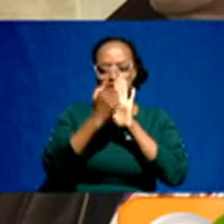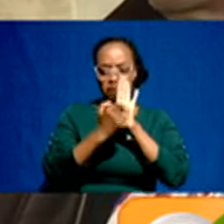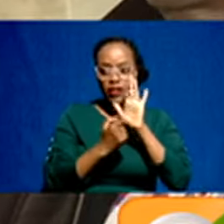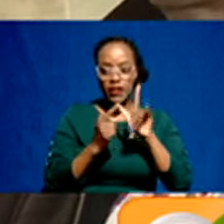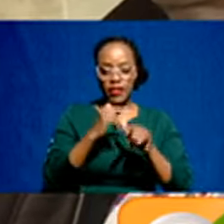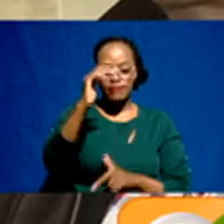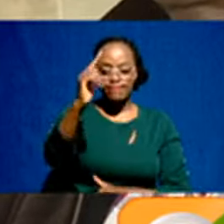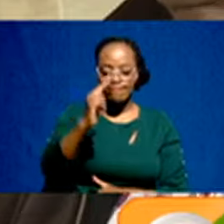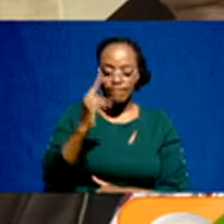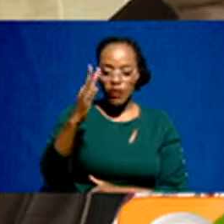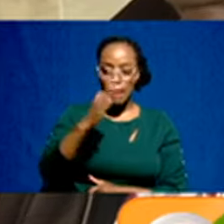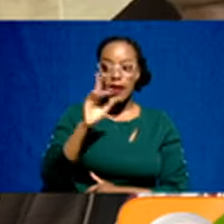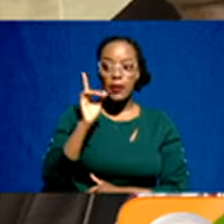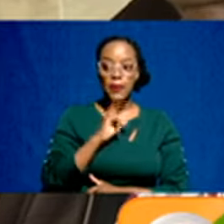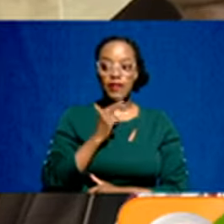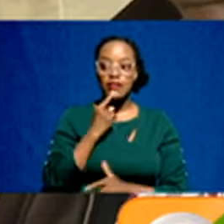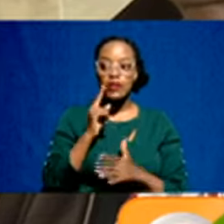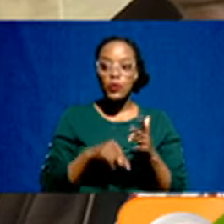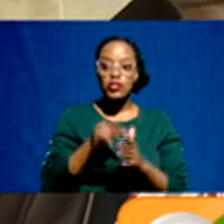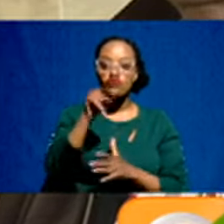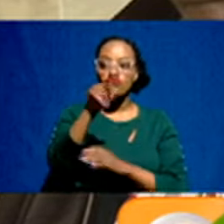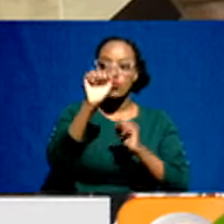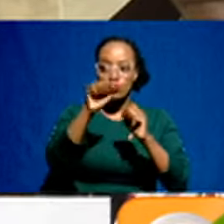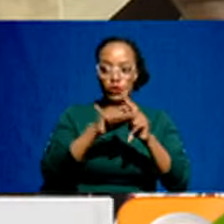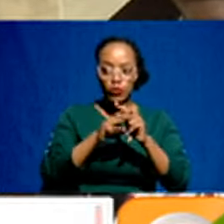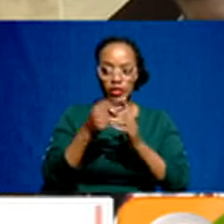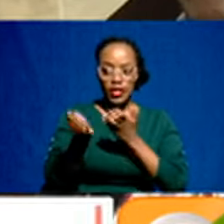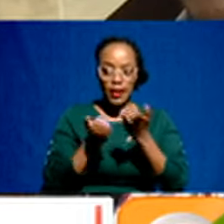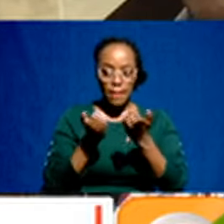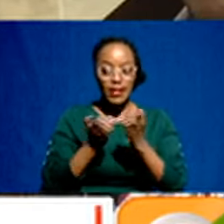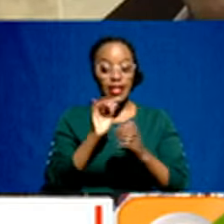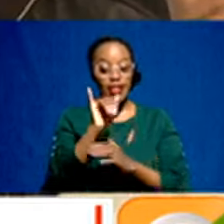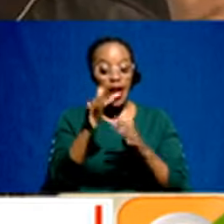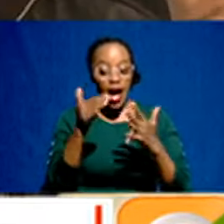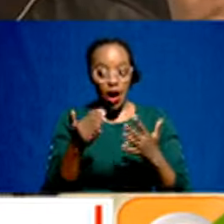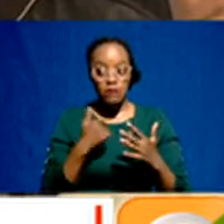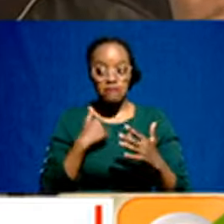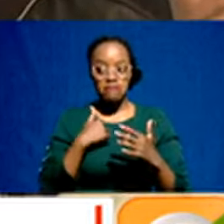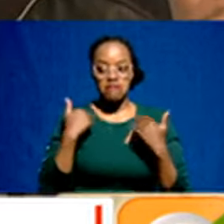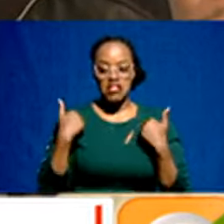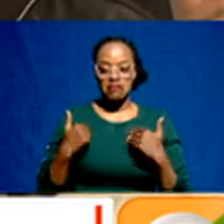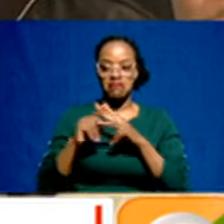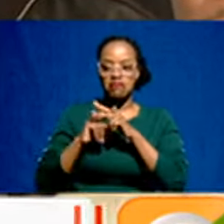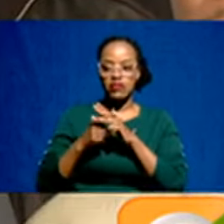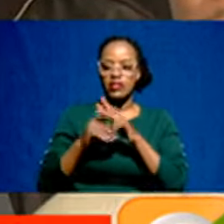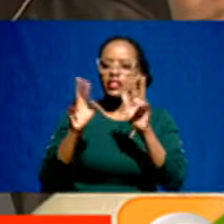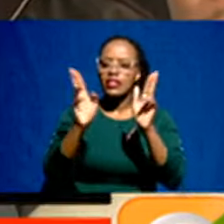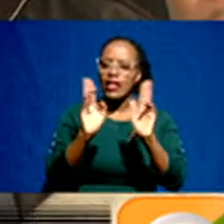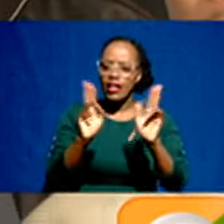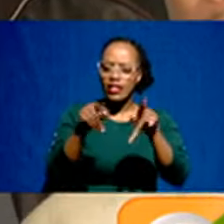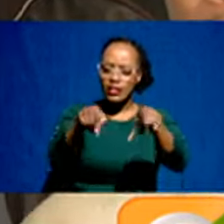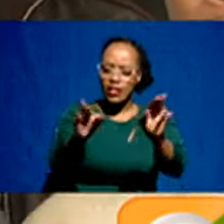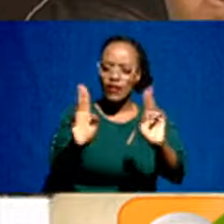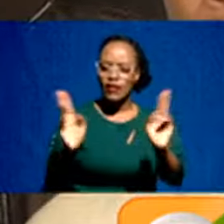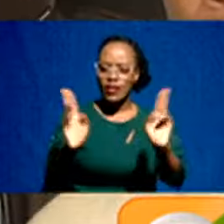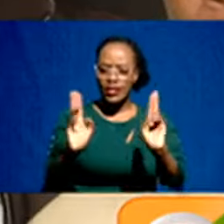came back, and they said, you can start your business. And that's how I started. Yeye ako tayari